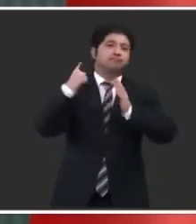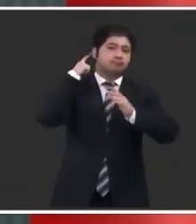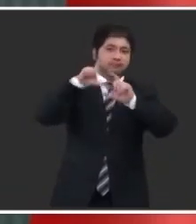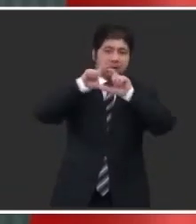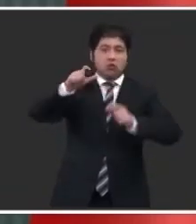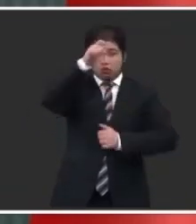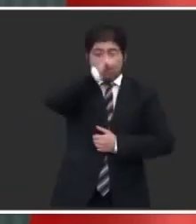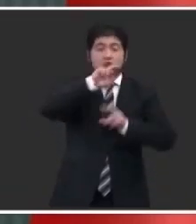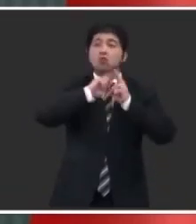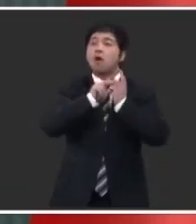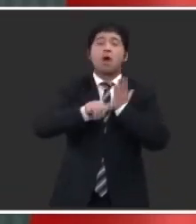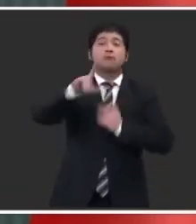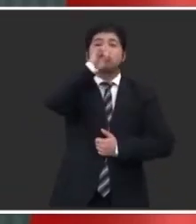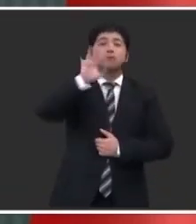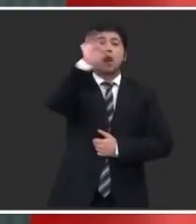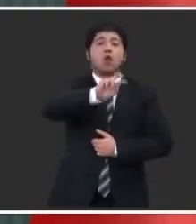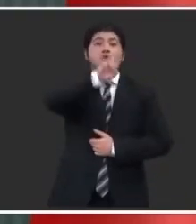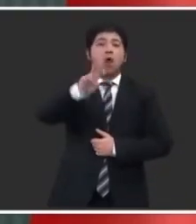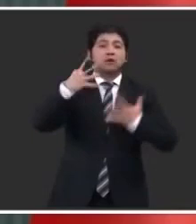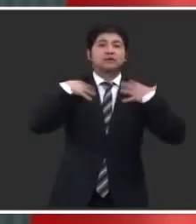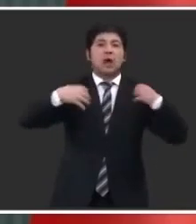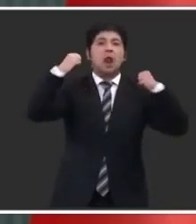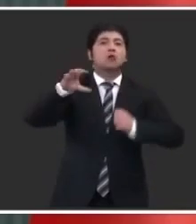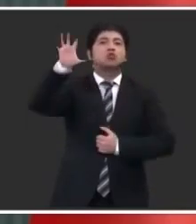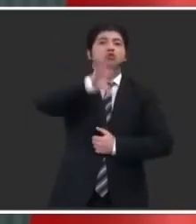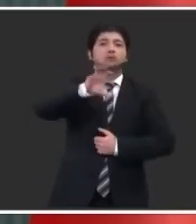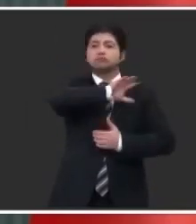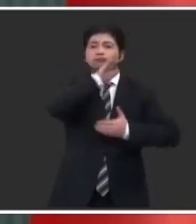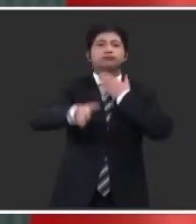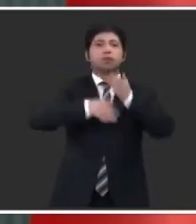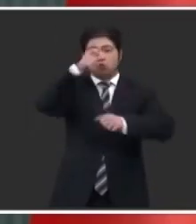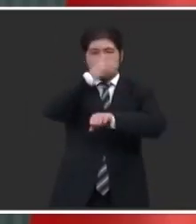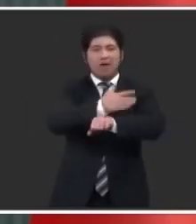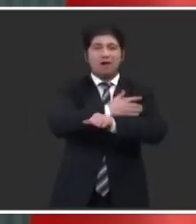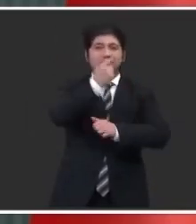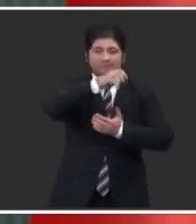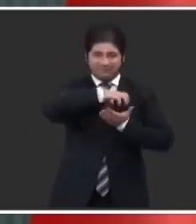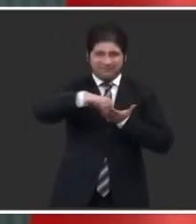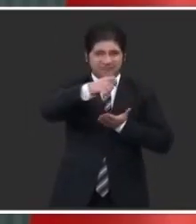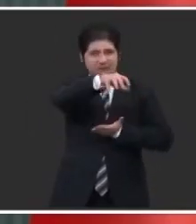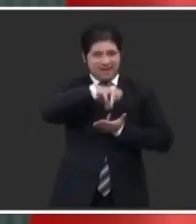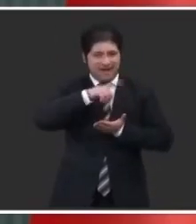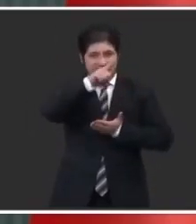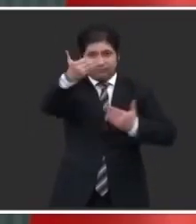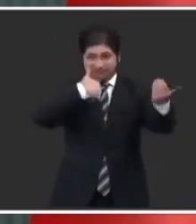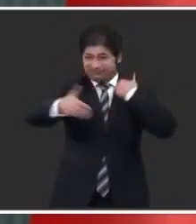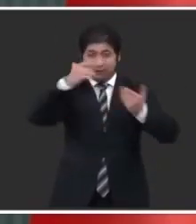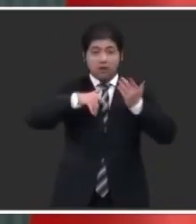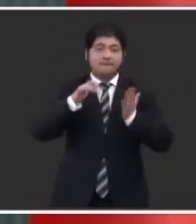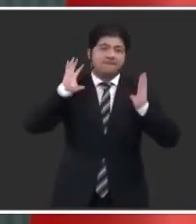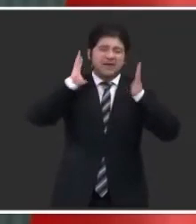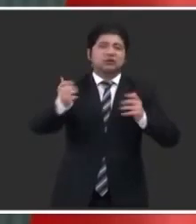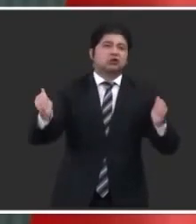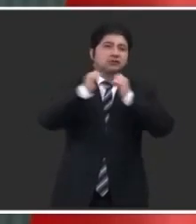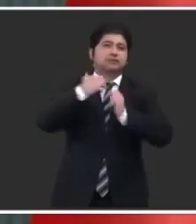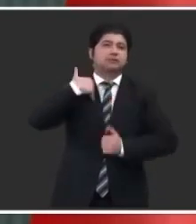yıllık 100 milyar dolara yaklaşan sağlık turizminden ülkemizin aldığı Payı en üst seviyeye çıkarmayı hedefliyoruz